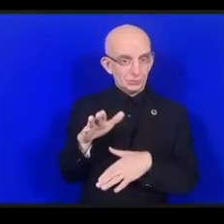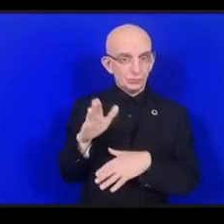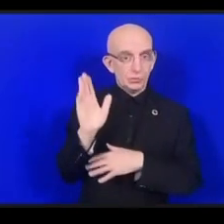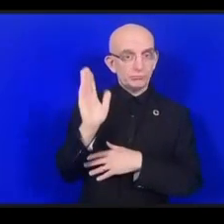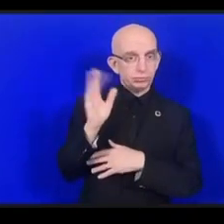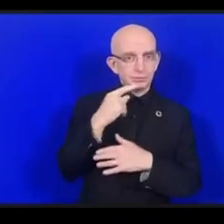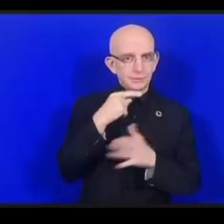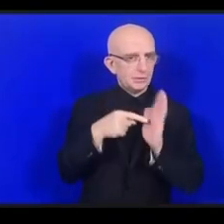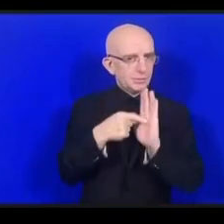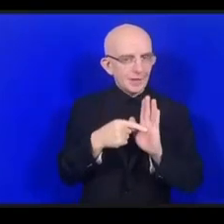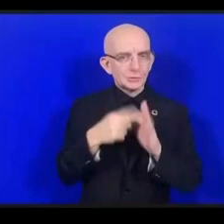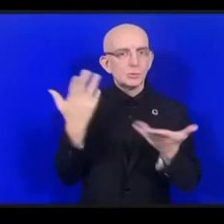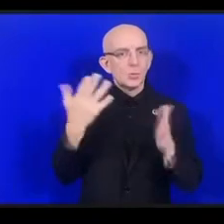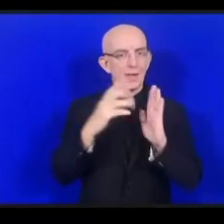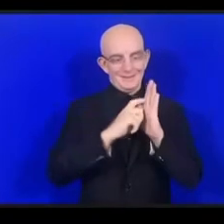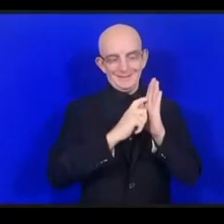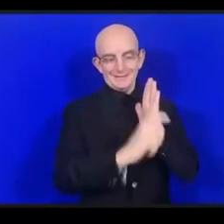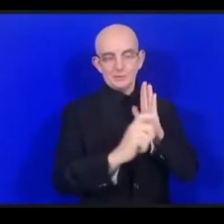508，